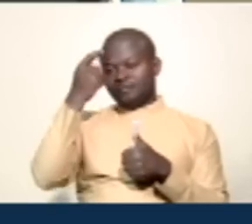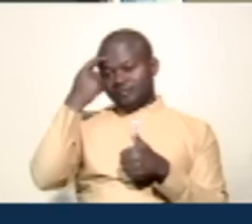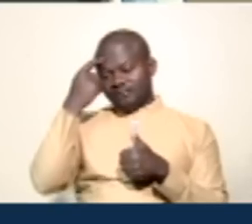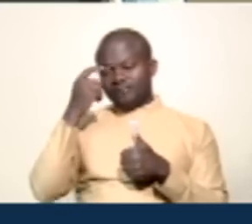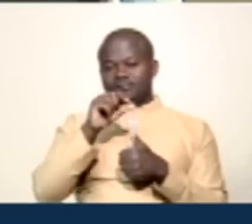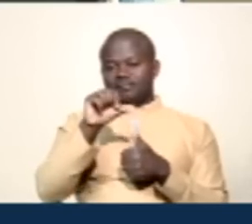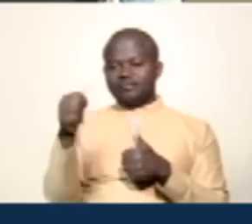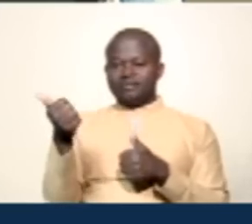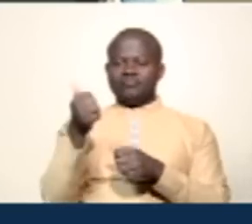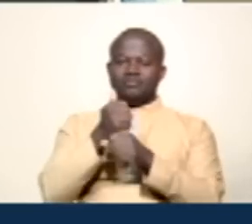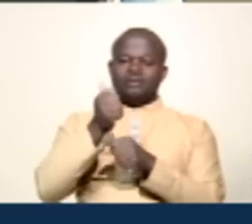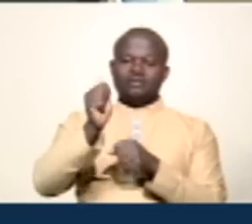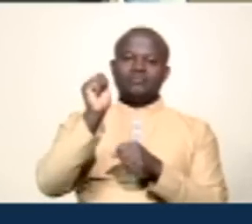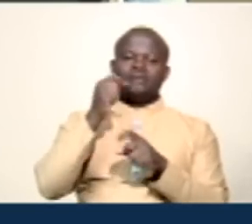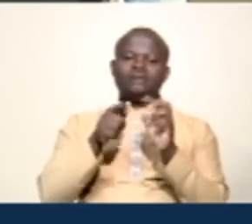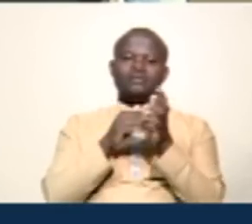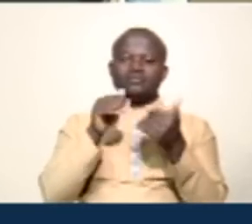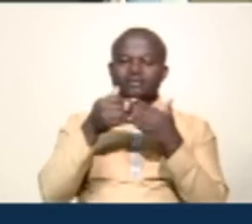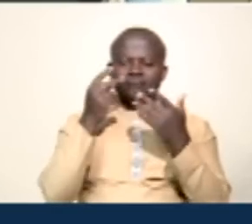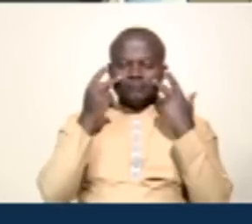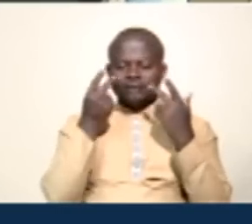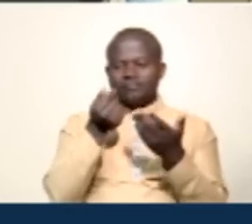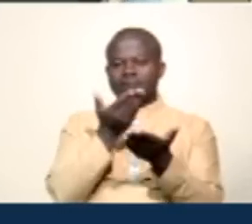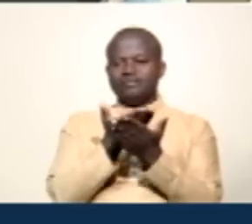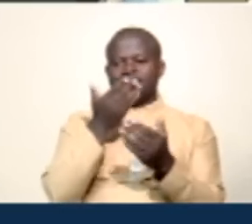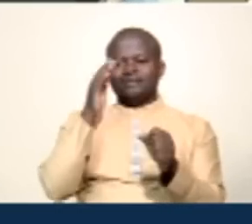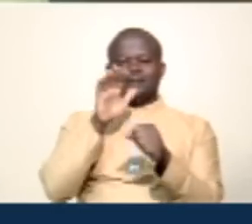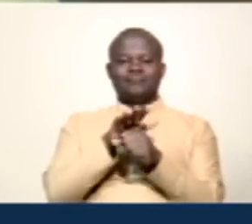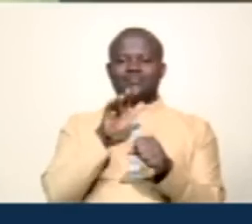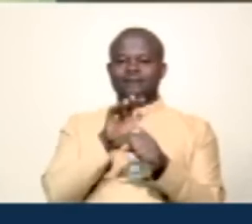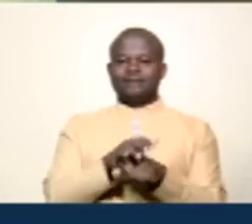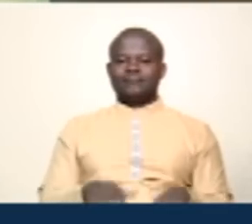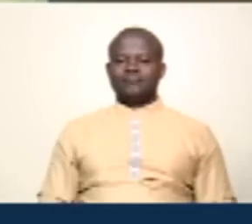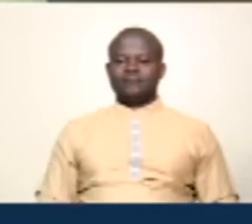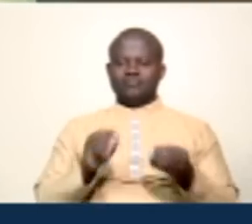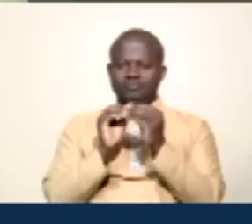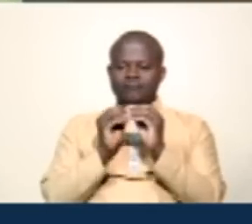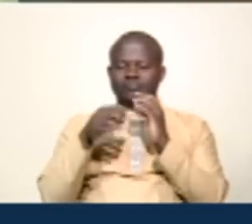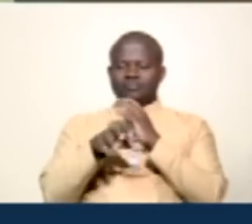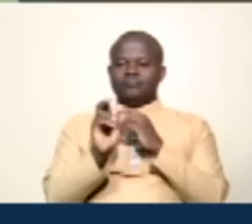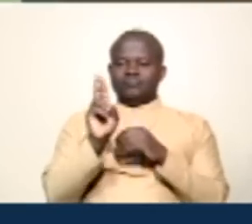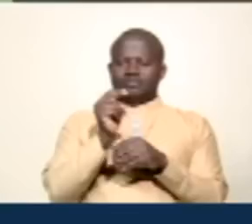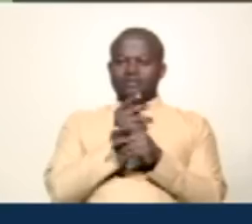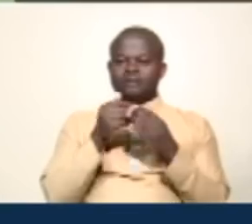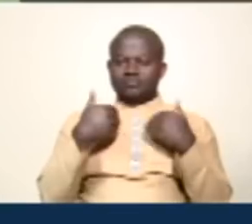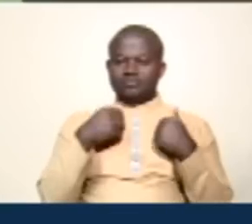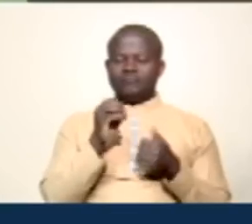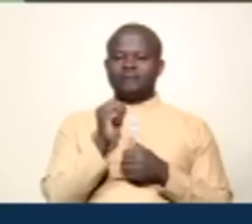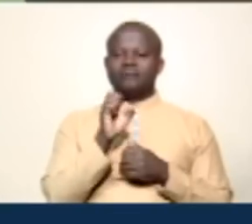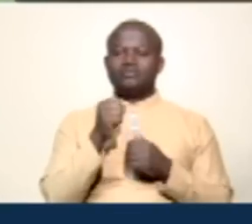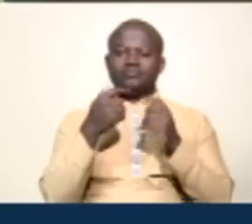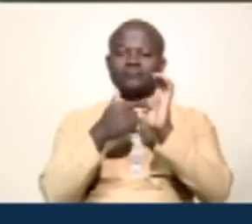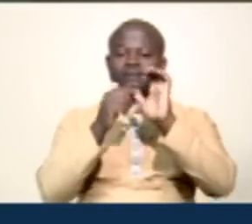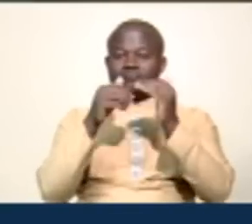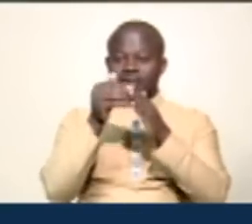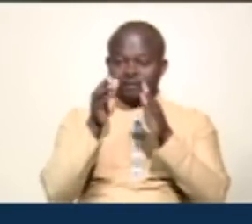hari n'abandi bikorera, ariko usanga amafaranga asabwa ni menshi cyane. Imibare y'ishami ry'umuryango w'abibumbye ryita ku buzima OMS yerekana ko